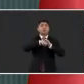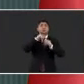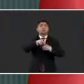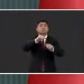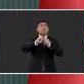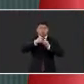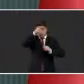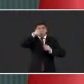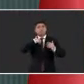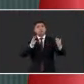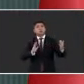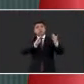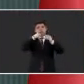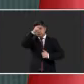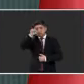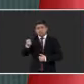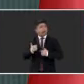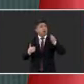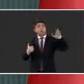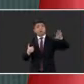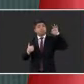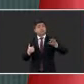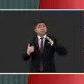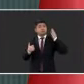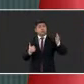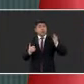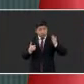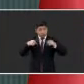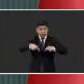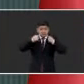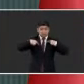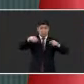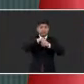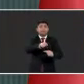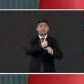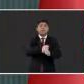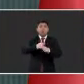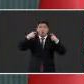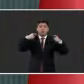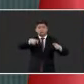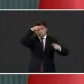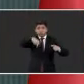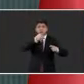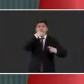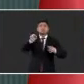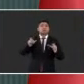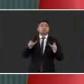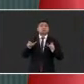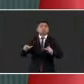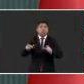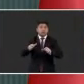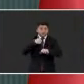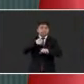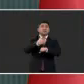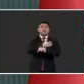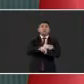bir Türkiye var. Bugün artık sınırları içinde hiçbir terör faaliyetine izin vermeyen, sınırları